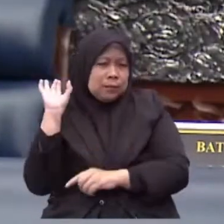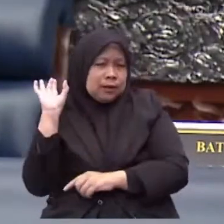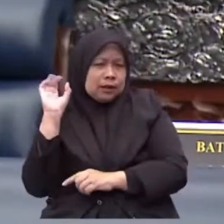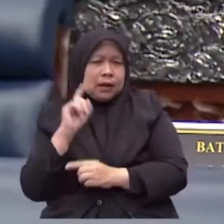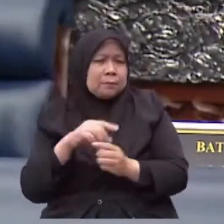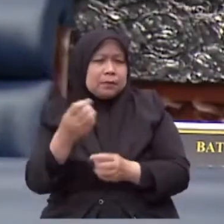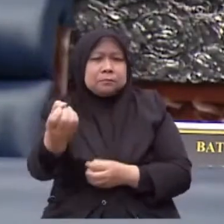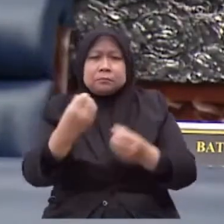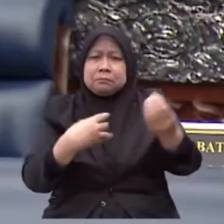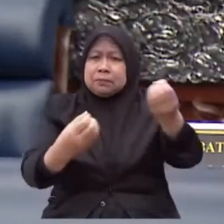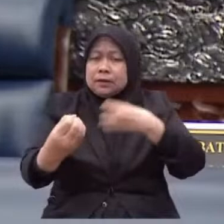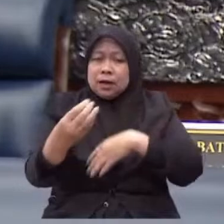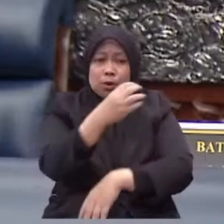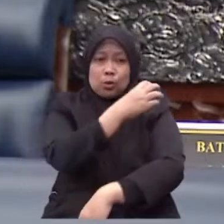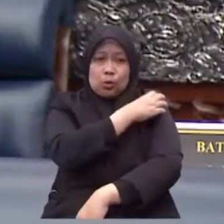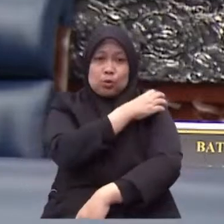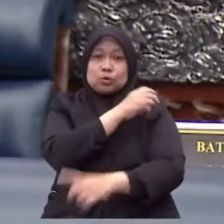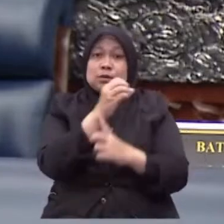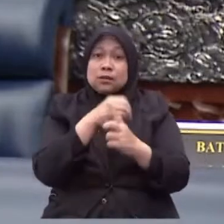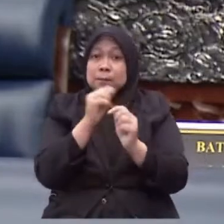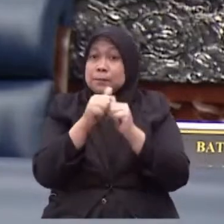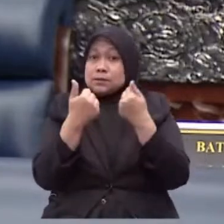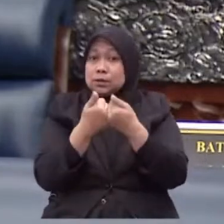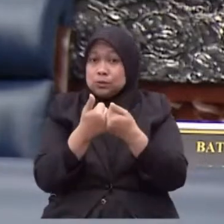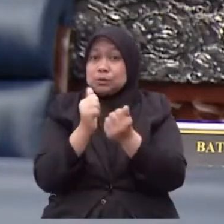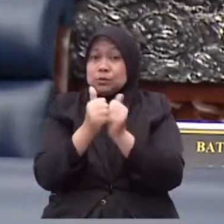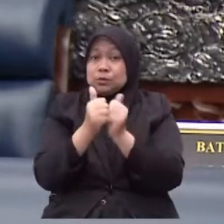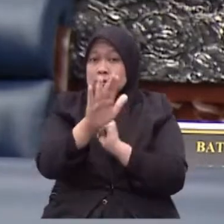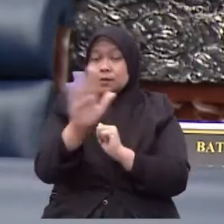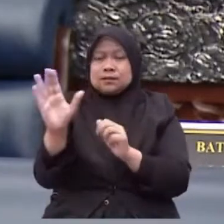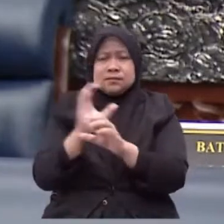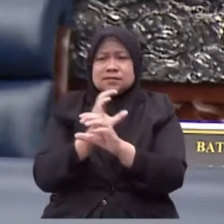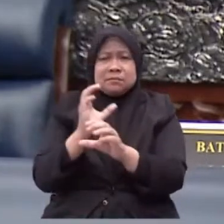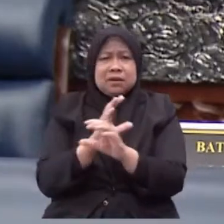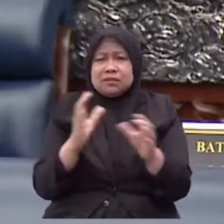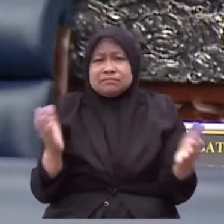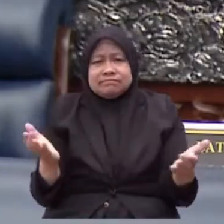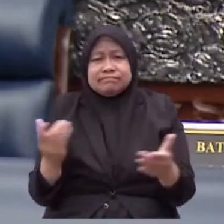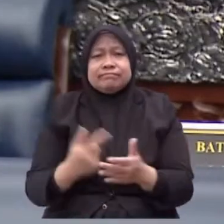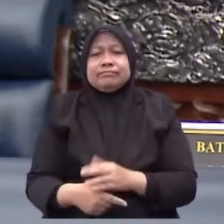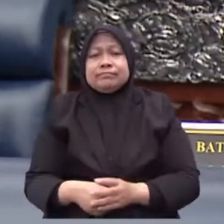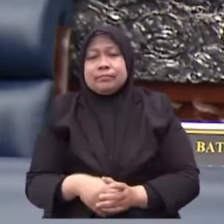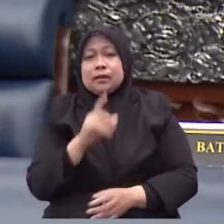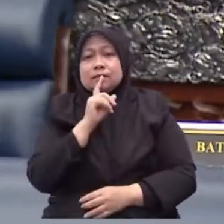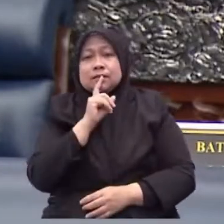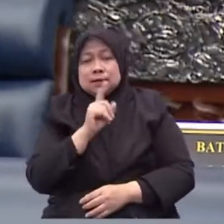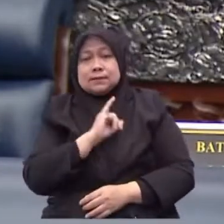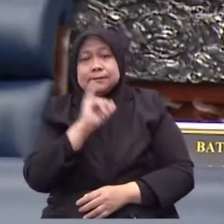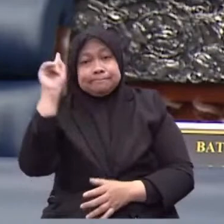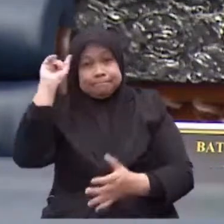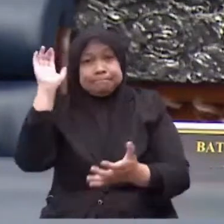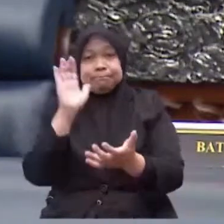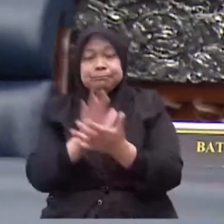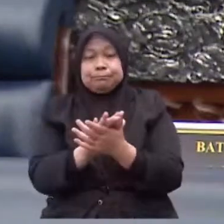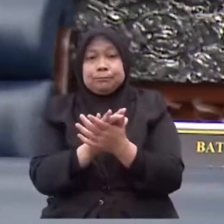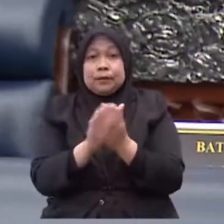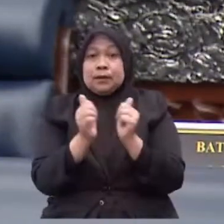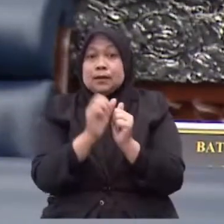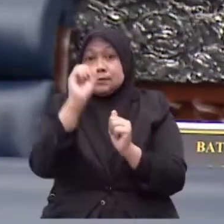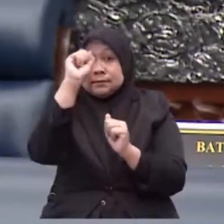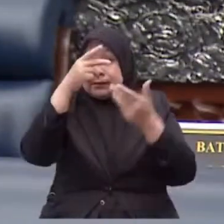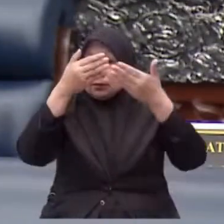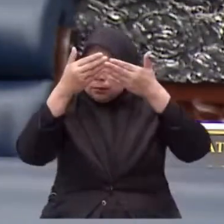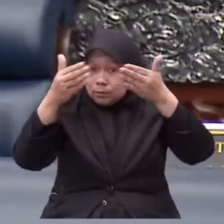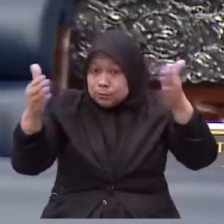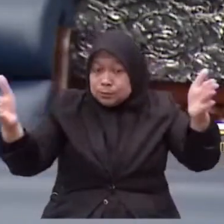daripada atlet bukan saja dulu latih ataupun persatuan kebangsaan cabairan yang mereka hadapi dan saya percaya dengan sifat